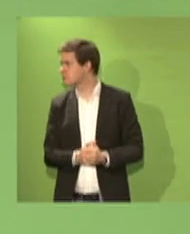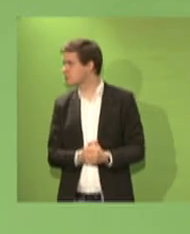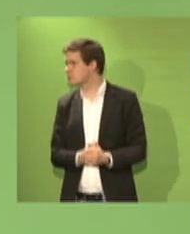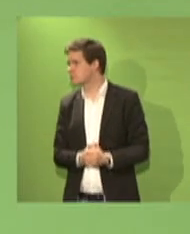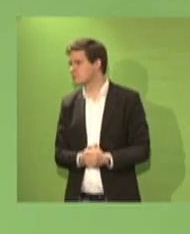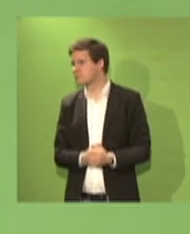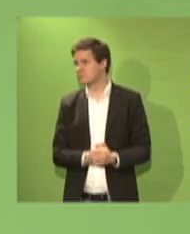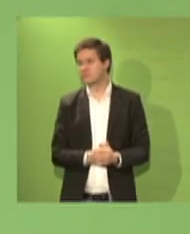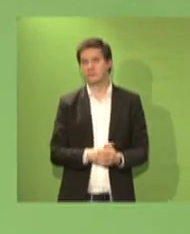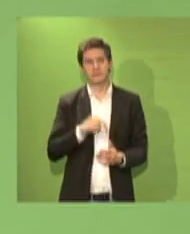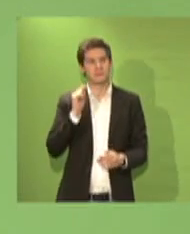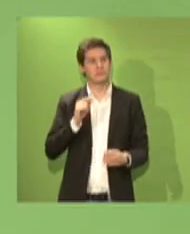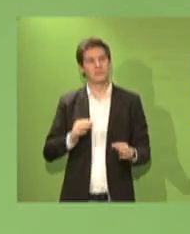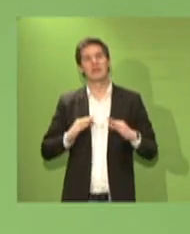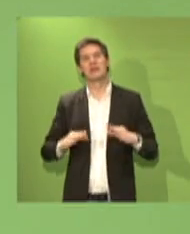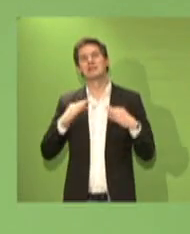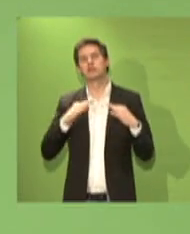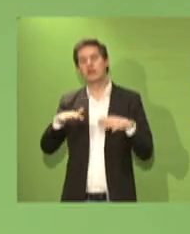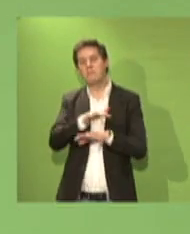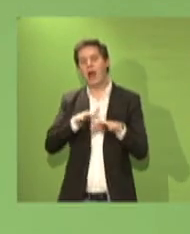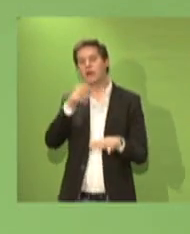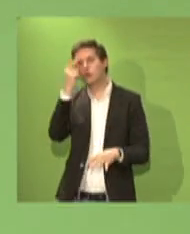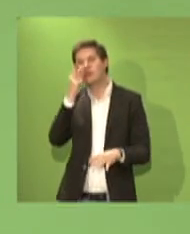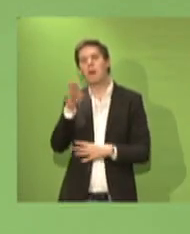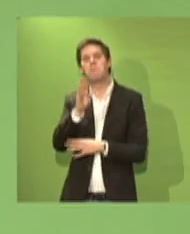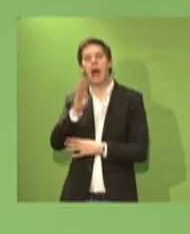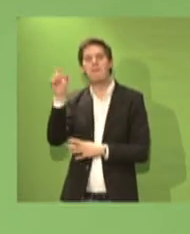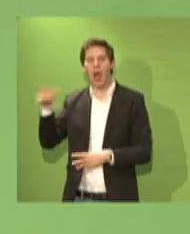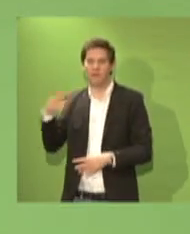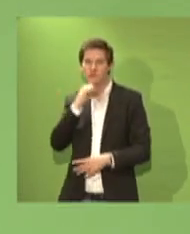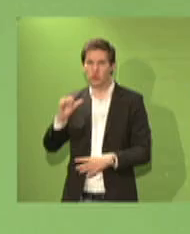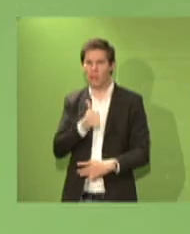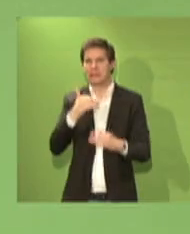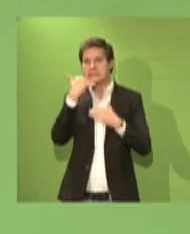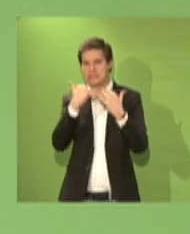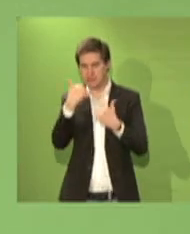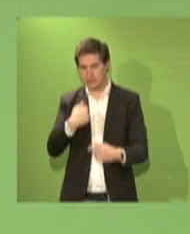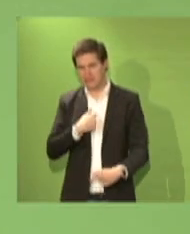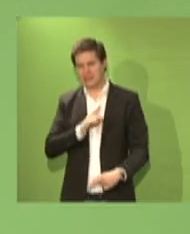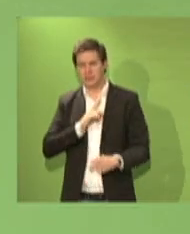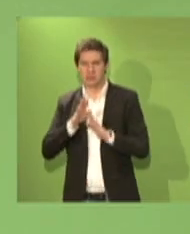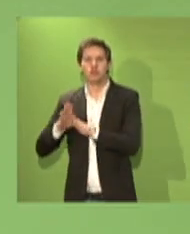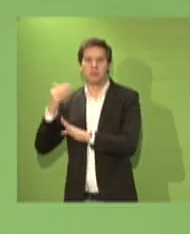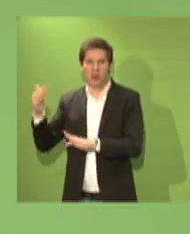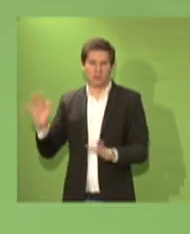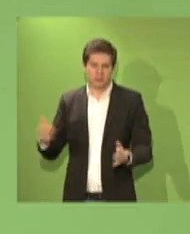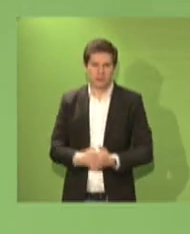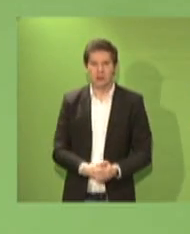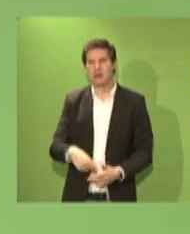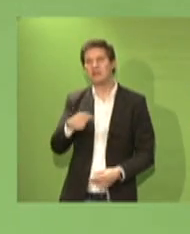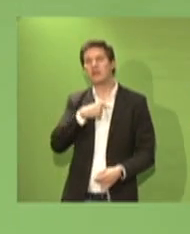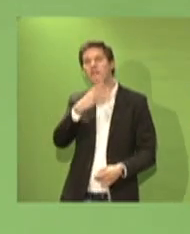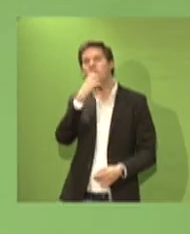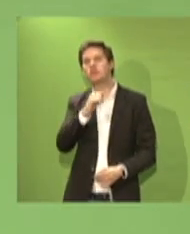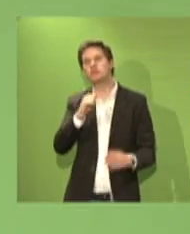auf den Gesundheitsbereich geht nachher Barbara noch mal viel detaillierter ein. Aber ich will an dieser Stelle auch darauf hinweisen, dass es natürlich viele spannende